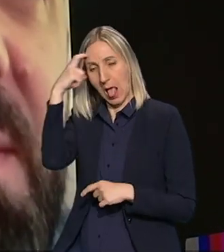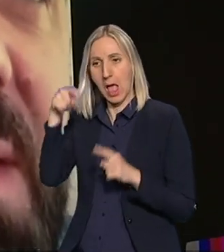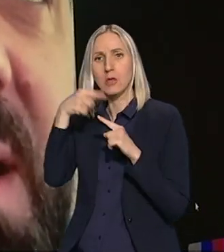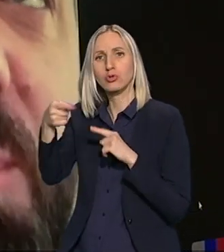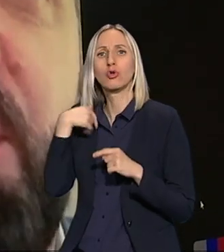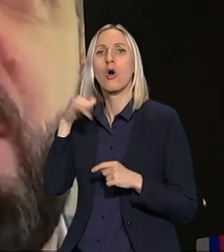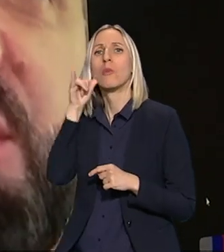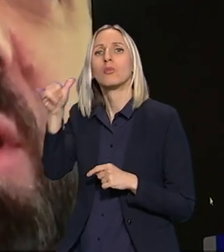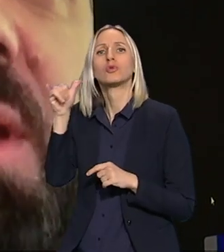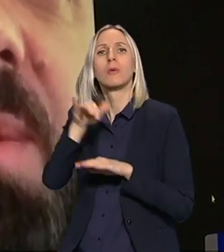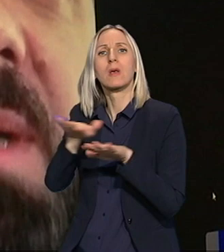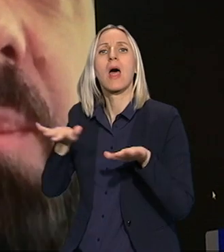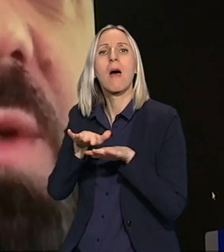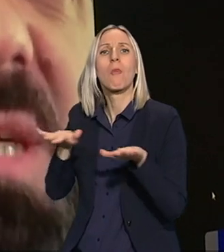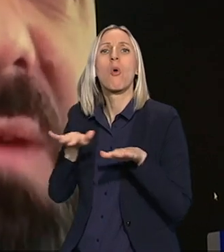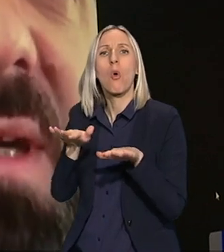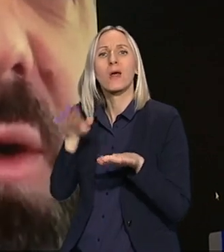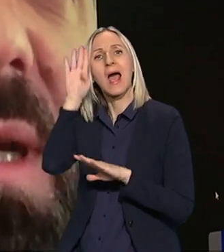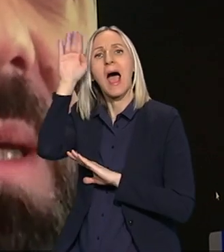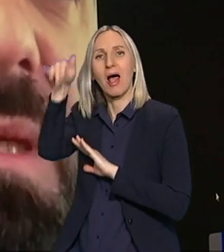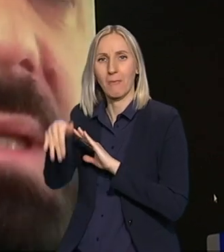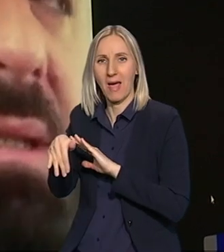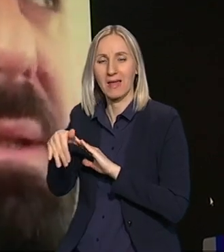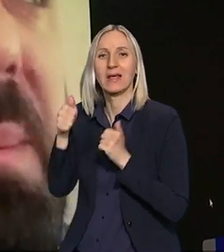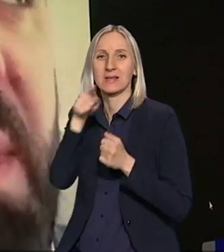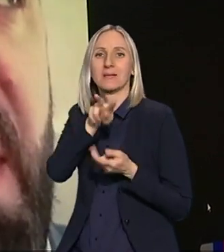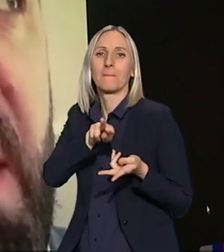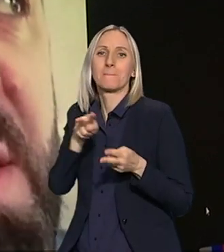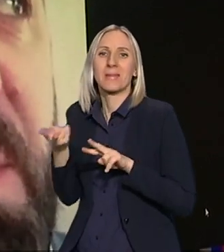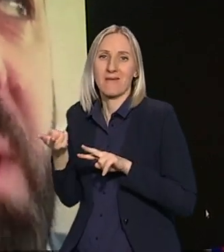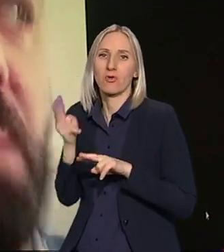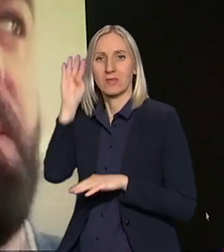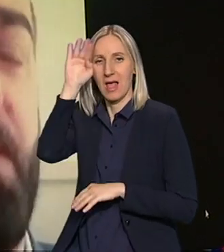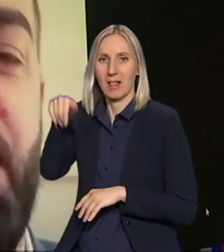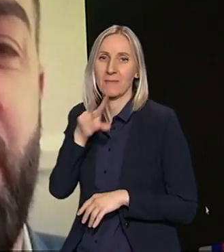Četver, po školi, po šime verore, na prvi sutri.